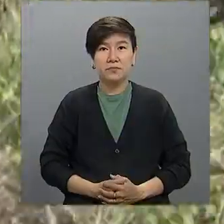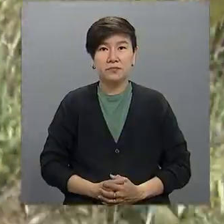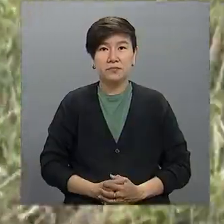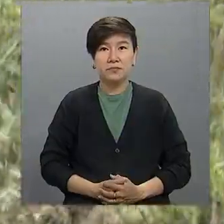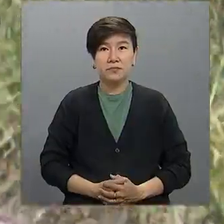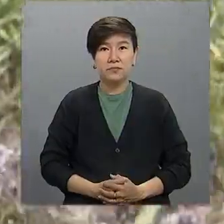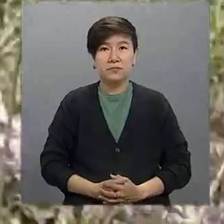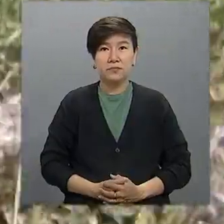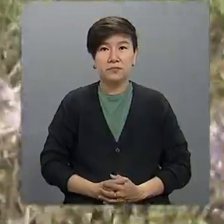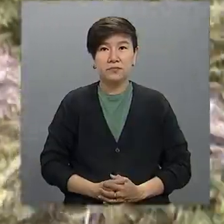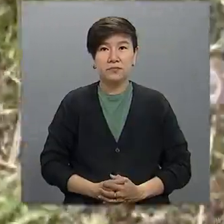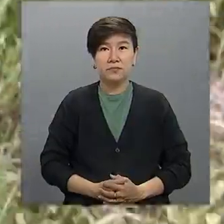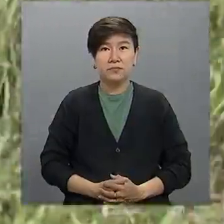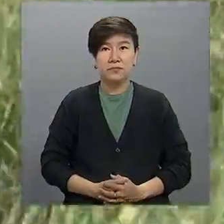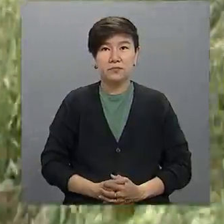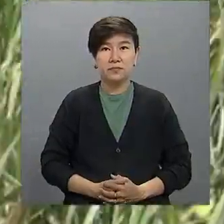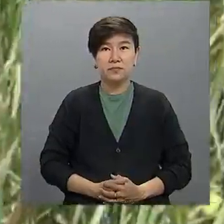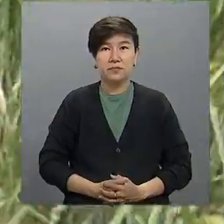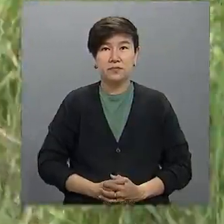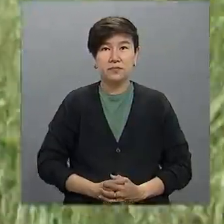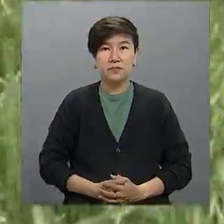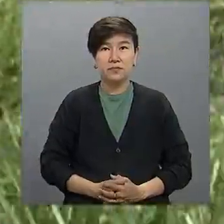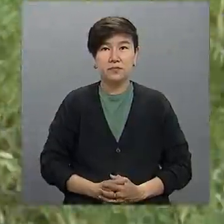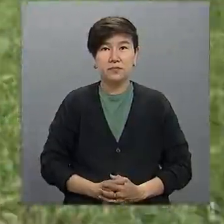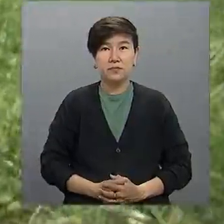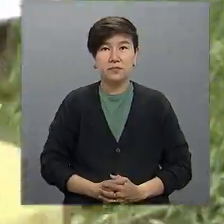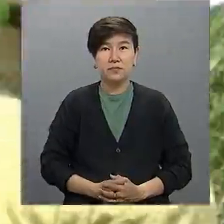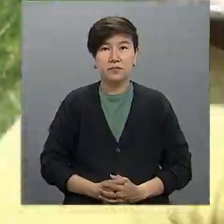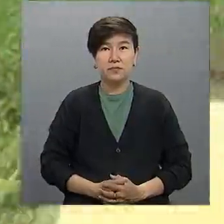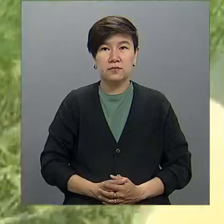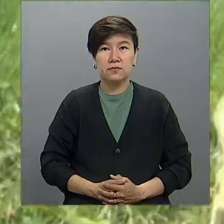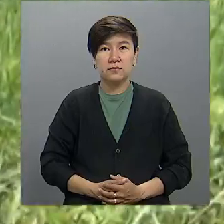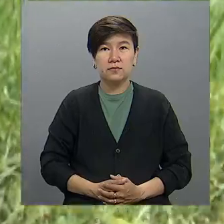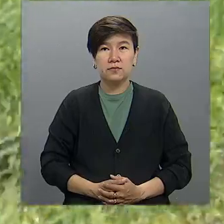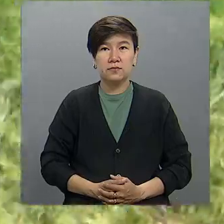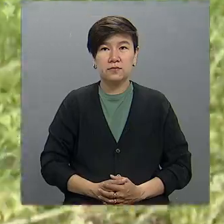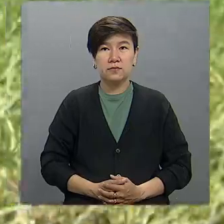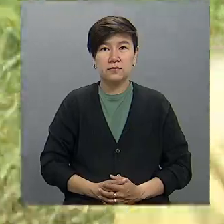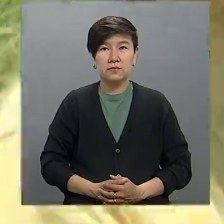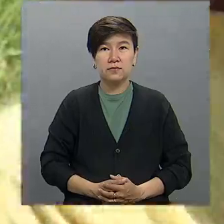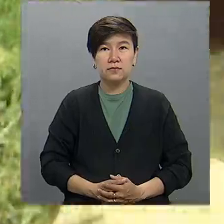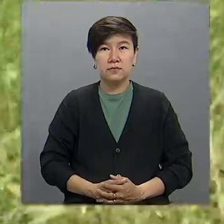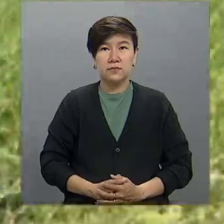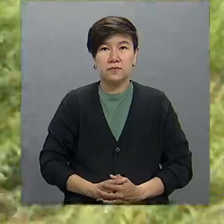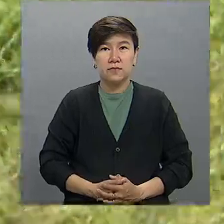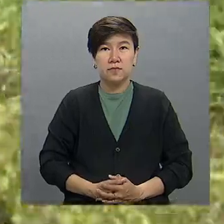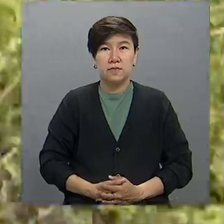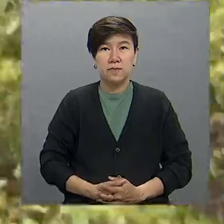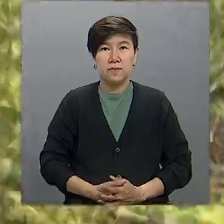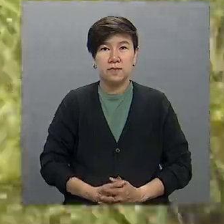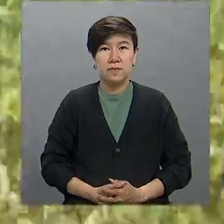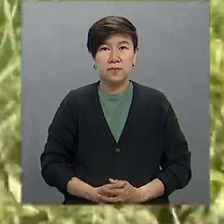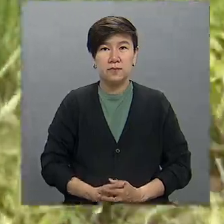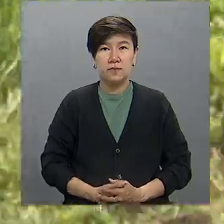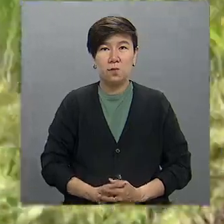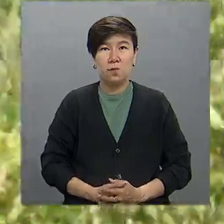ไอ้บอกแล้วไม่มีหรอก เป็นไง ตัวใหญ่ไหมเฮ้ย